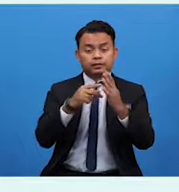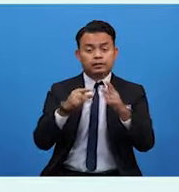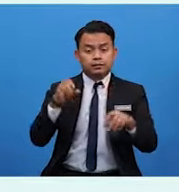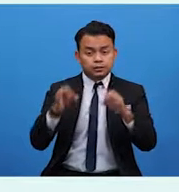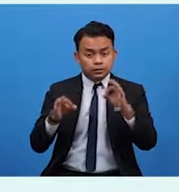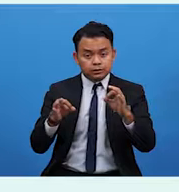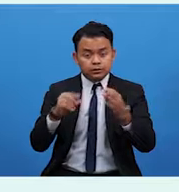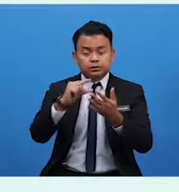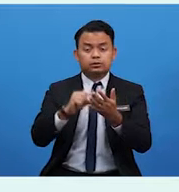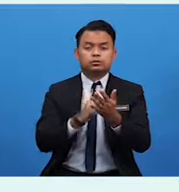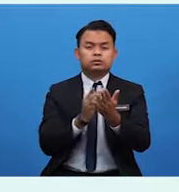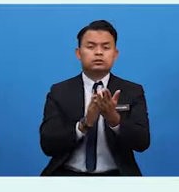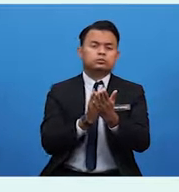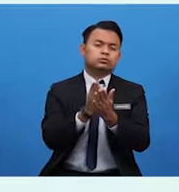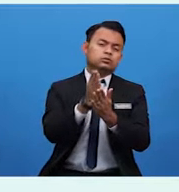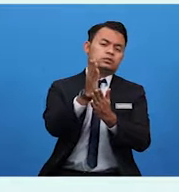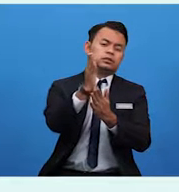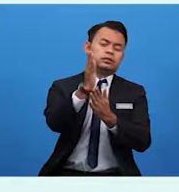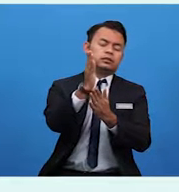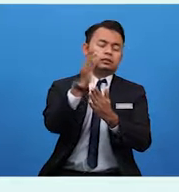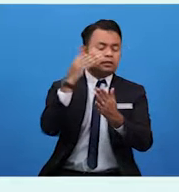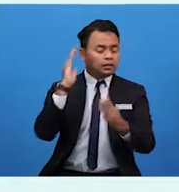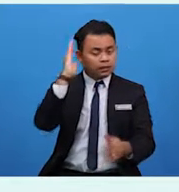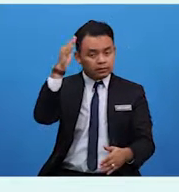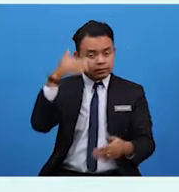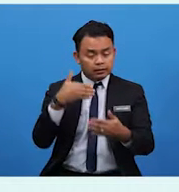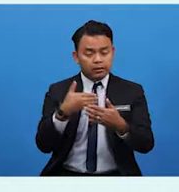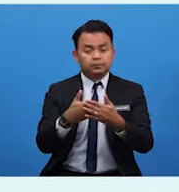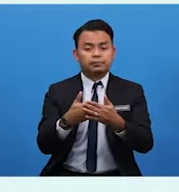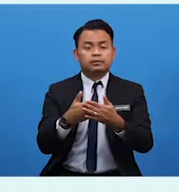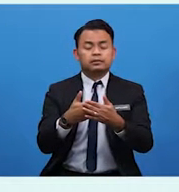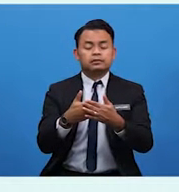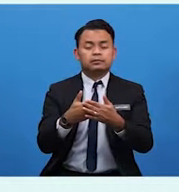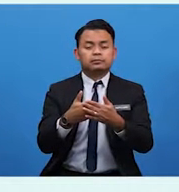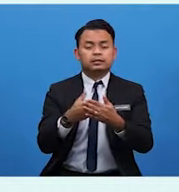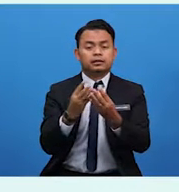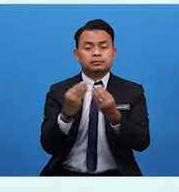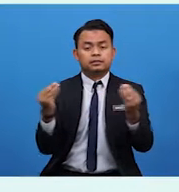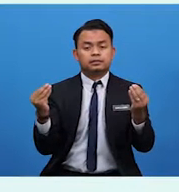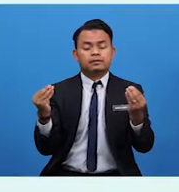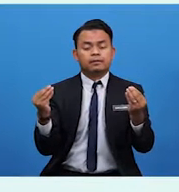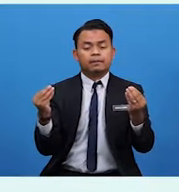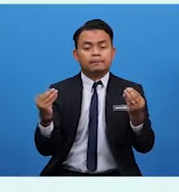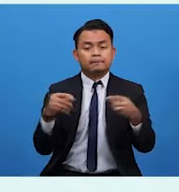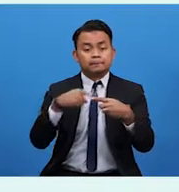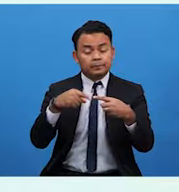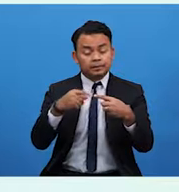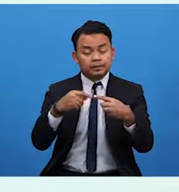akan habis apabila tiba masanya. Contohnya seperti petroleum, arang